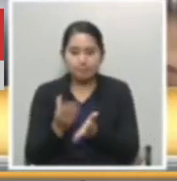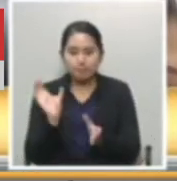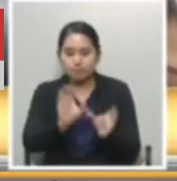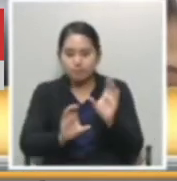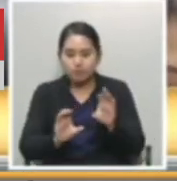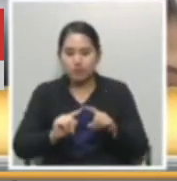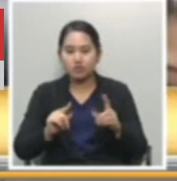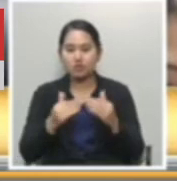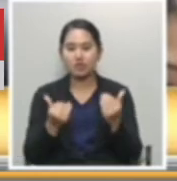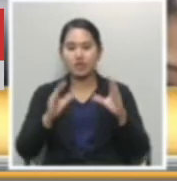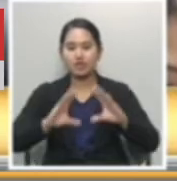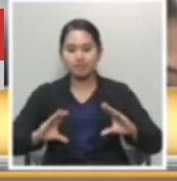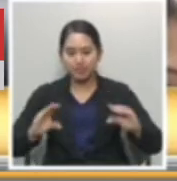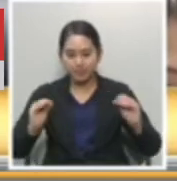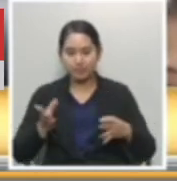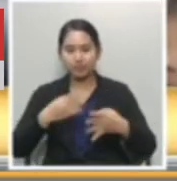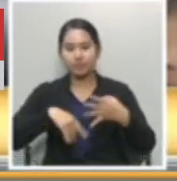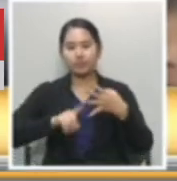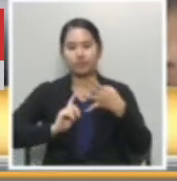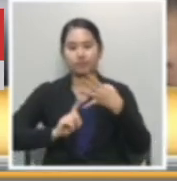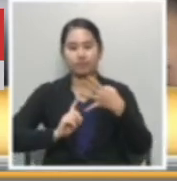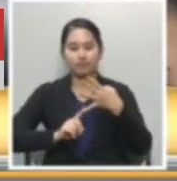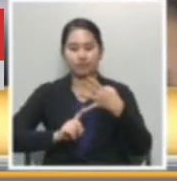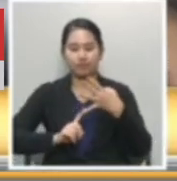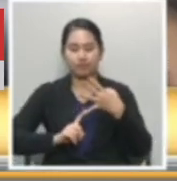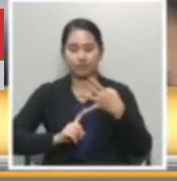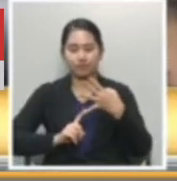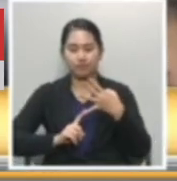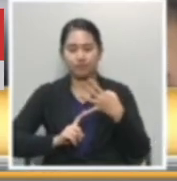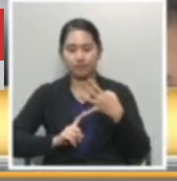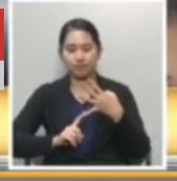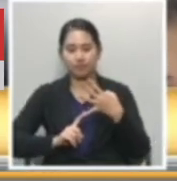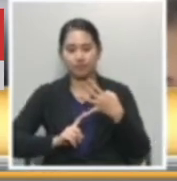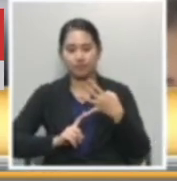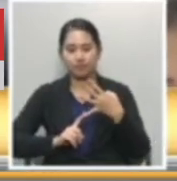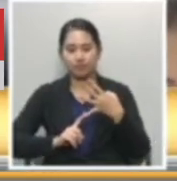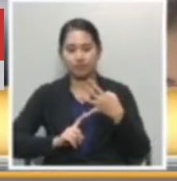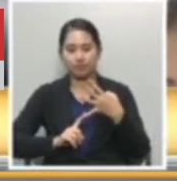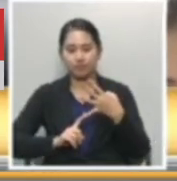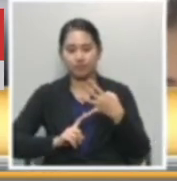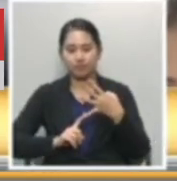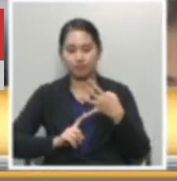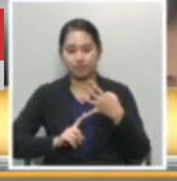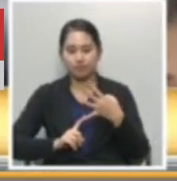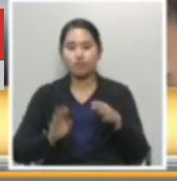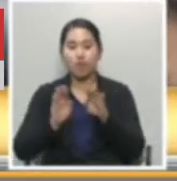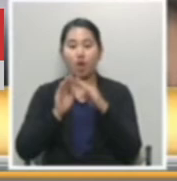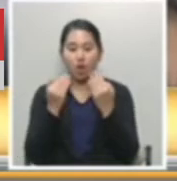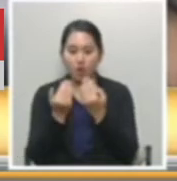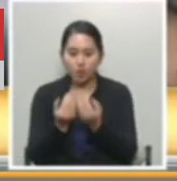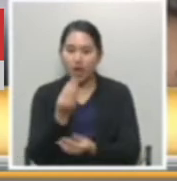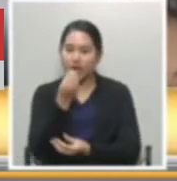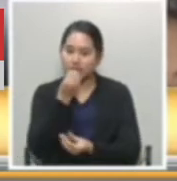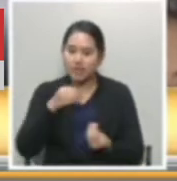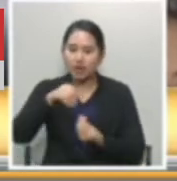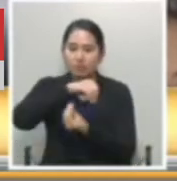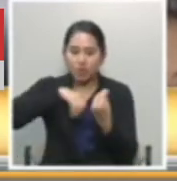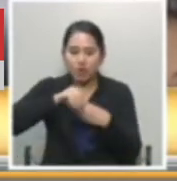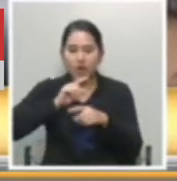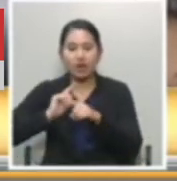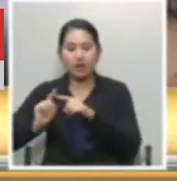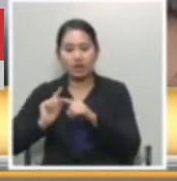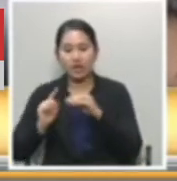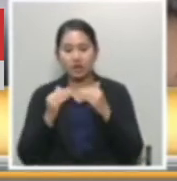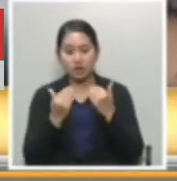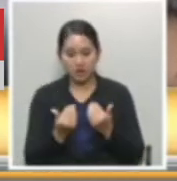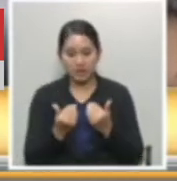ายครับก็คือเครื่องยนต์ตัวที่4คือการบริโภคภายในขณะนี้เนี่ยนะครับต้องกราบเรียนท่านประธาน